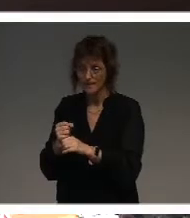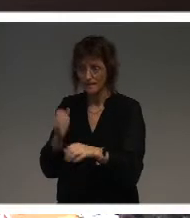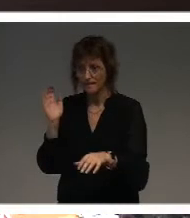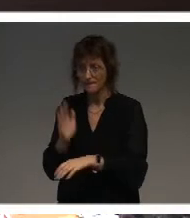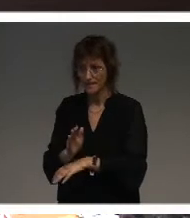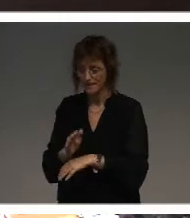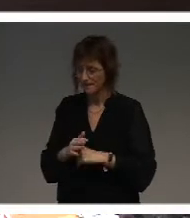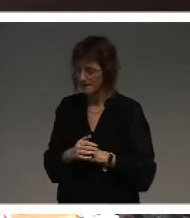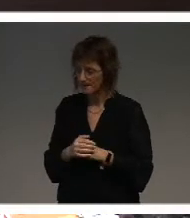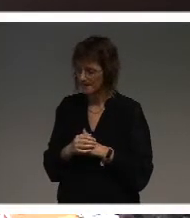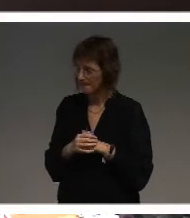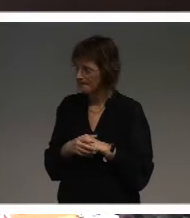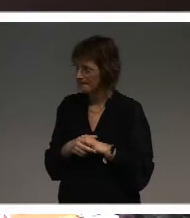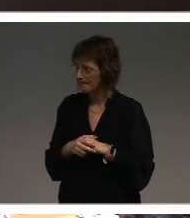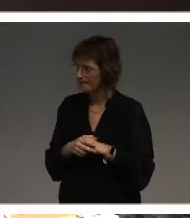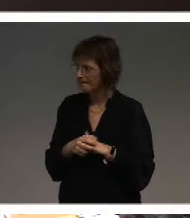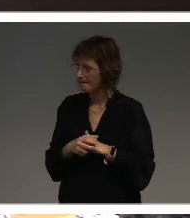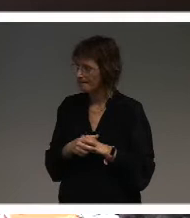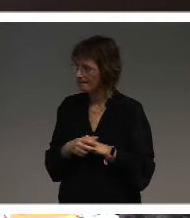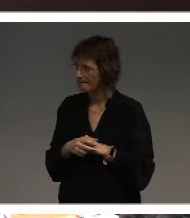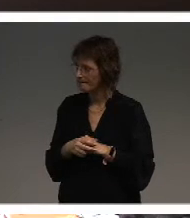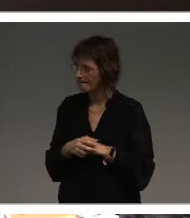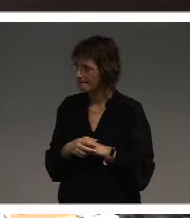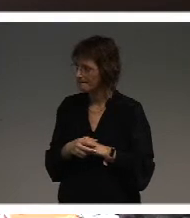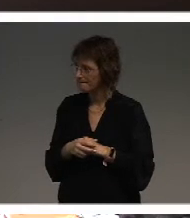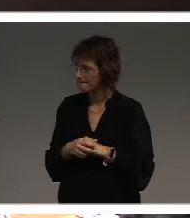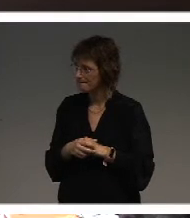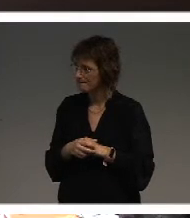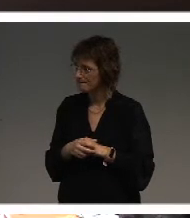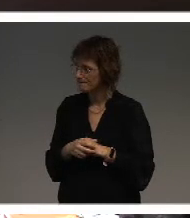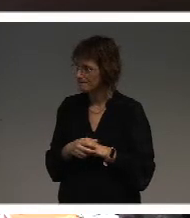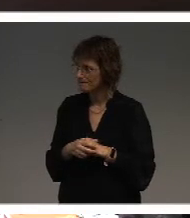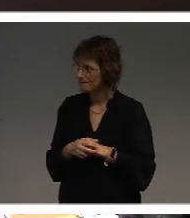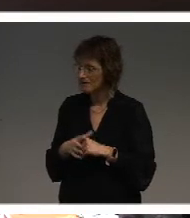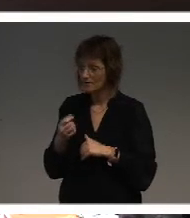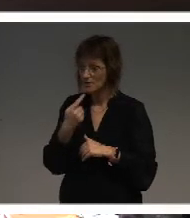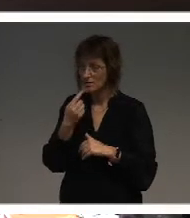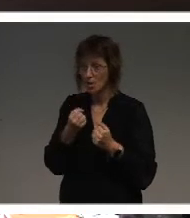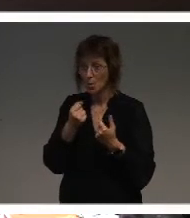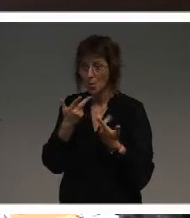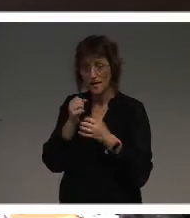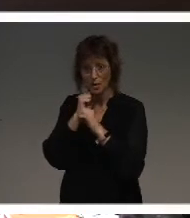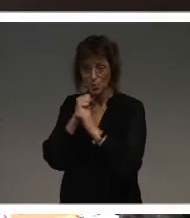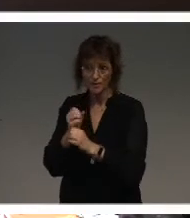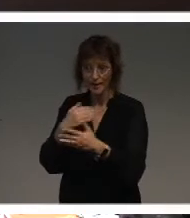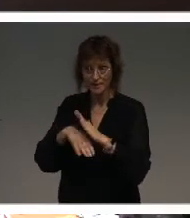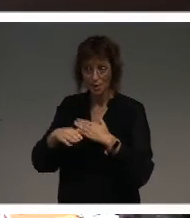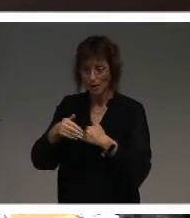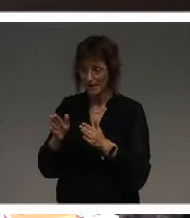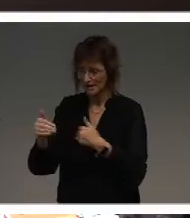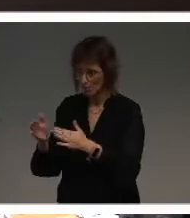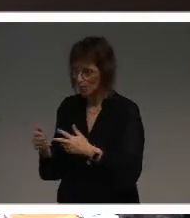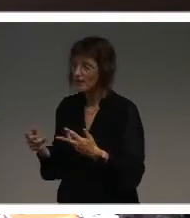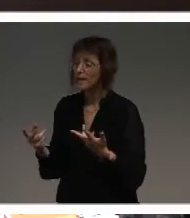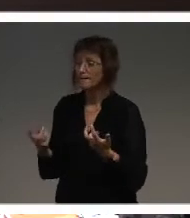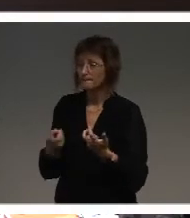donc voilà, c'est le nombre de contraintes qu'on retrouve dans ces différentes catégories. Donc, par